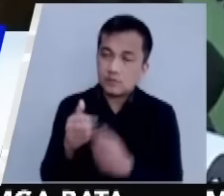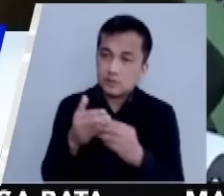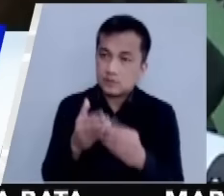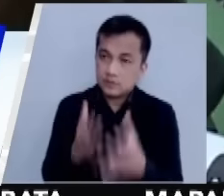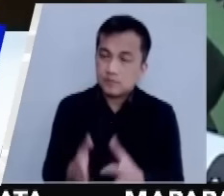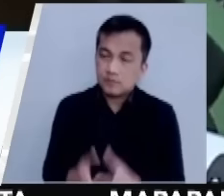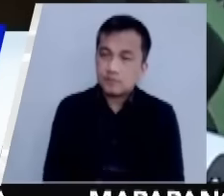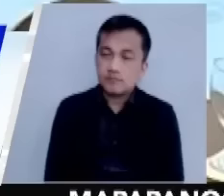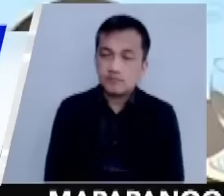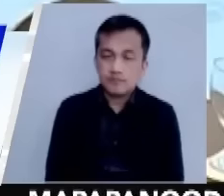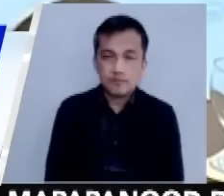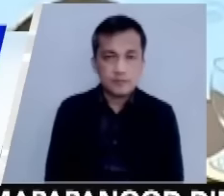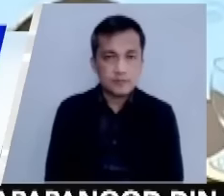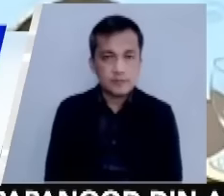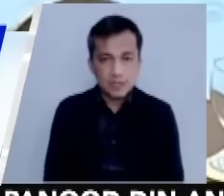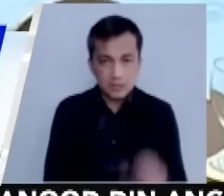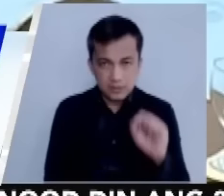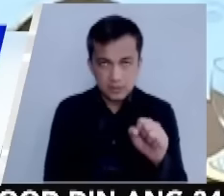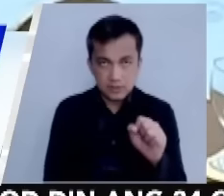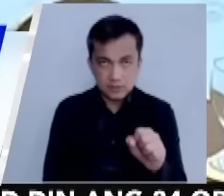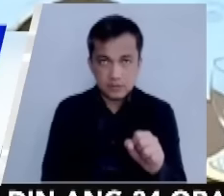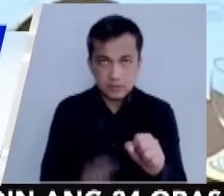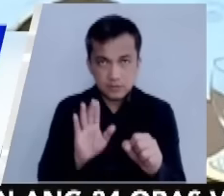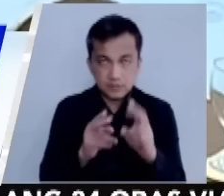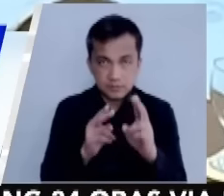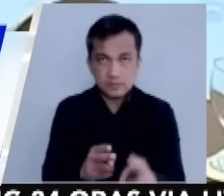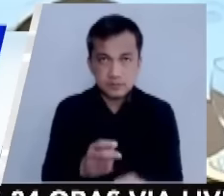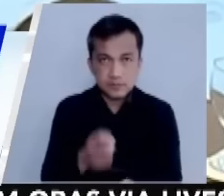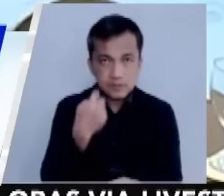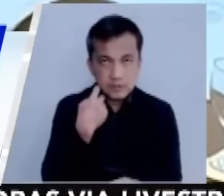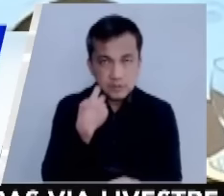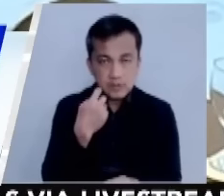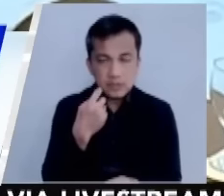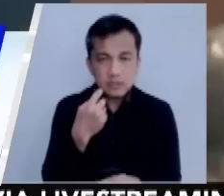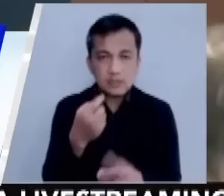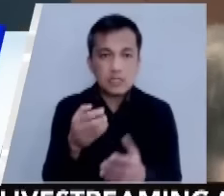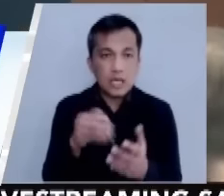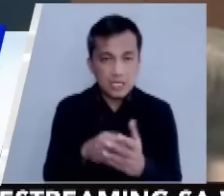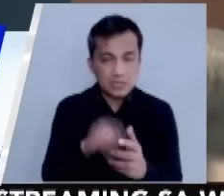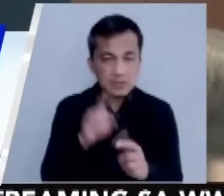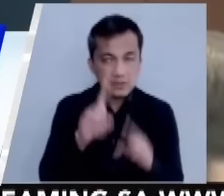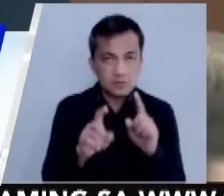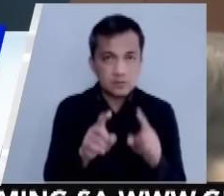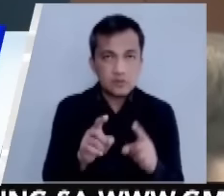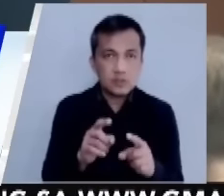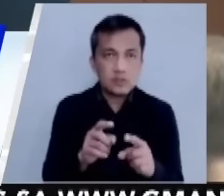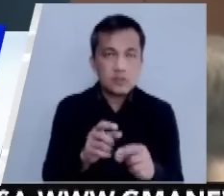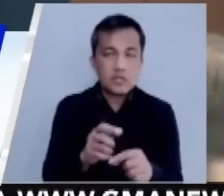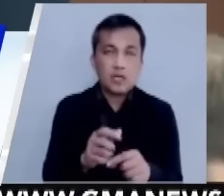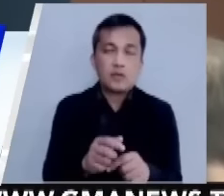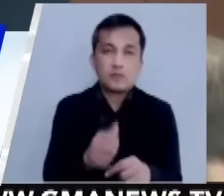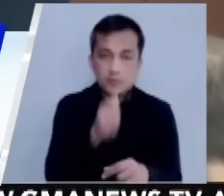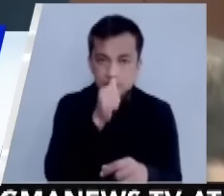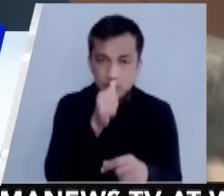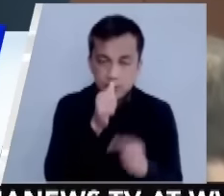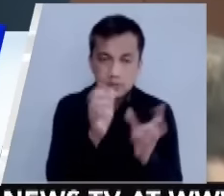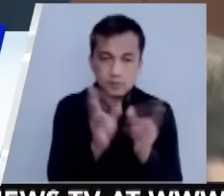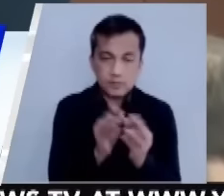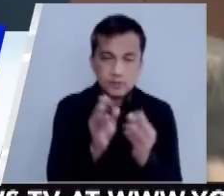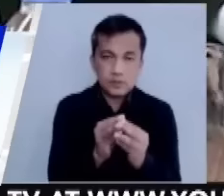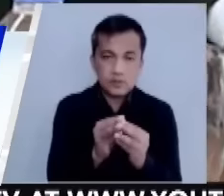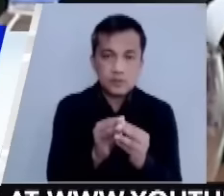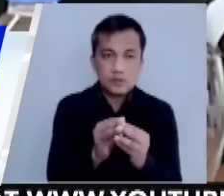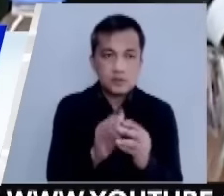Yes po, Your Honor. Kanina muling naungkat ang hiling niyang executive session para masagot niya ang mga tanong ng mga